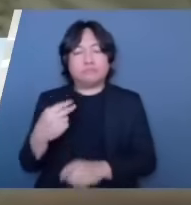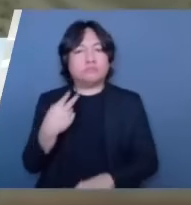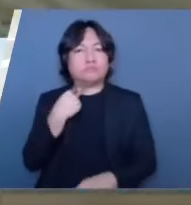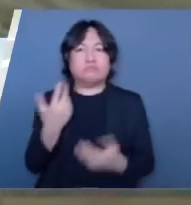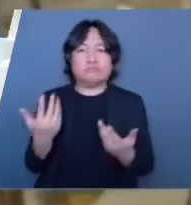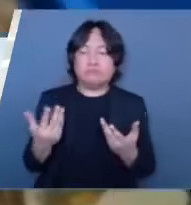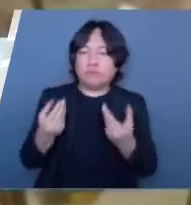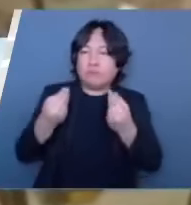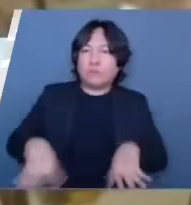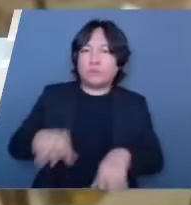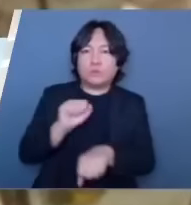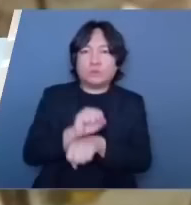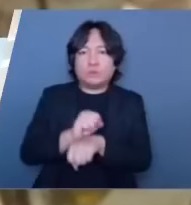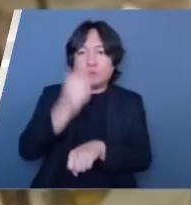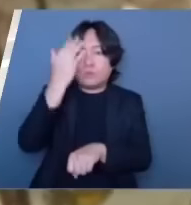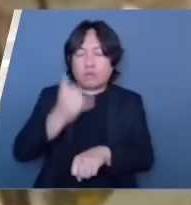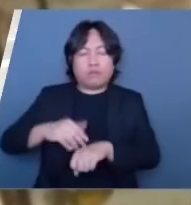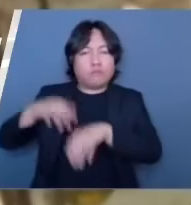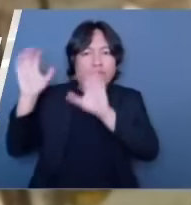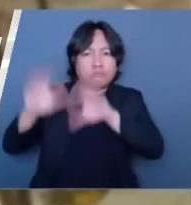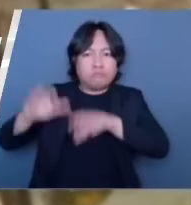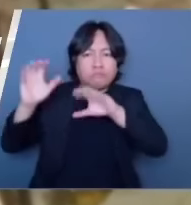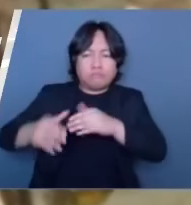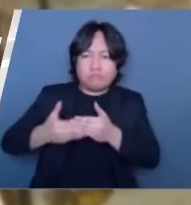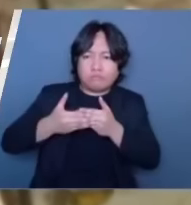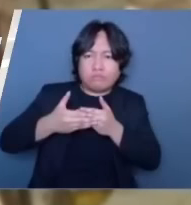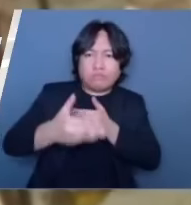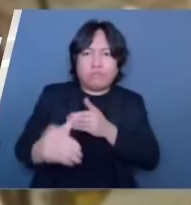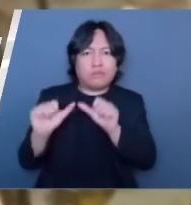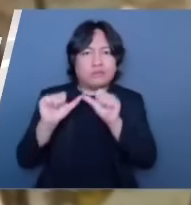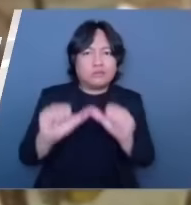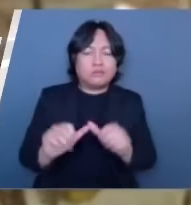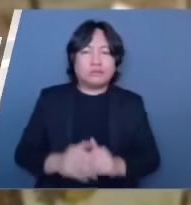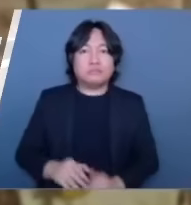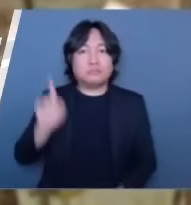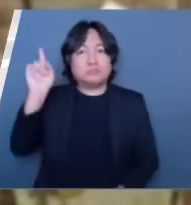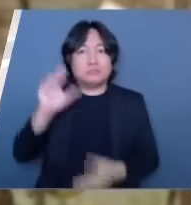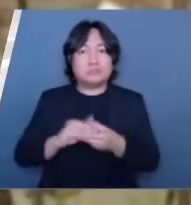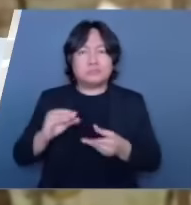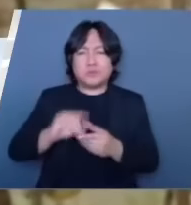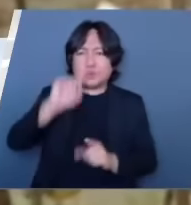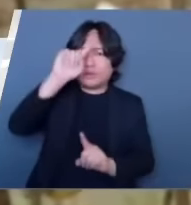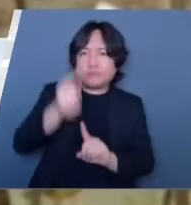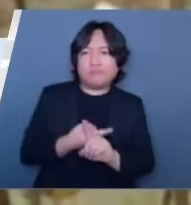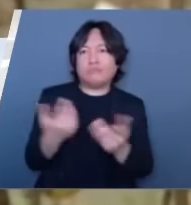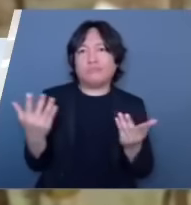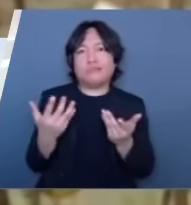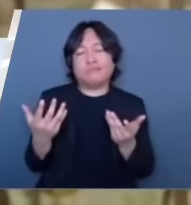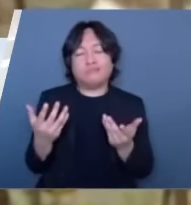ng mga bagyo. Mahigit 1 buwan na kaming walang income kasi maalon po. Tsaka